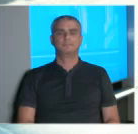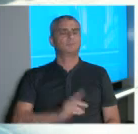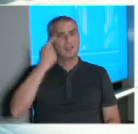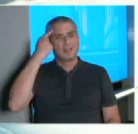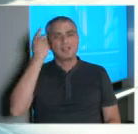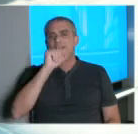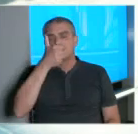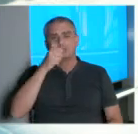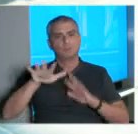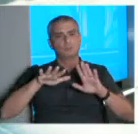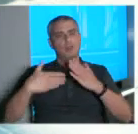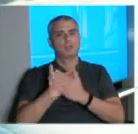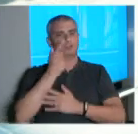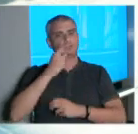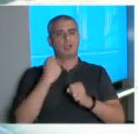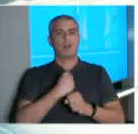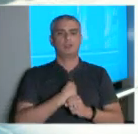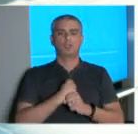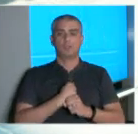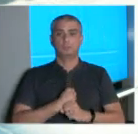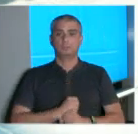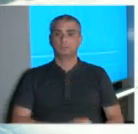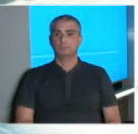דעתך הדבר הראשון שהממשלה החדשה תצטרך לעשות?